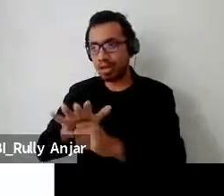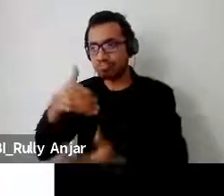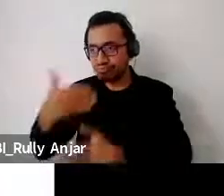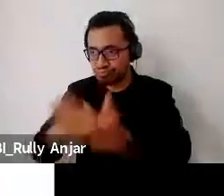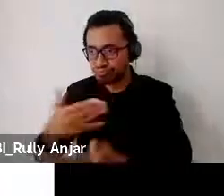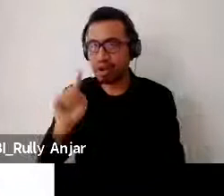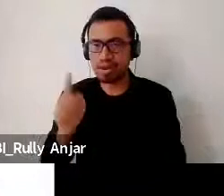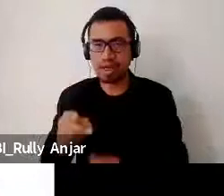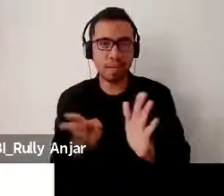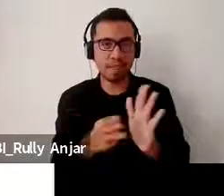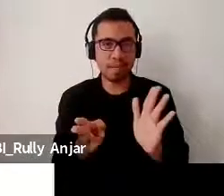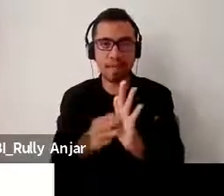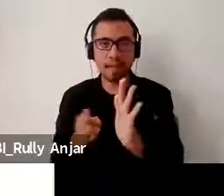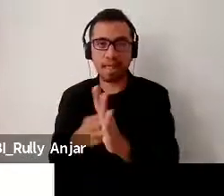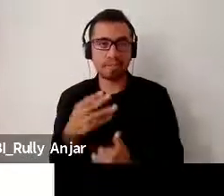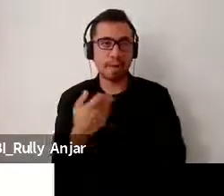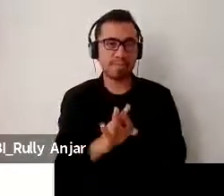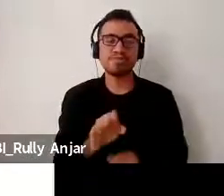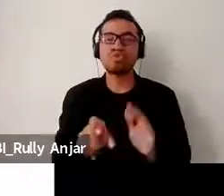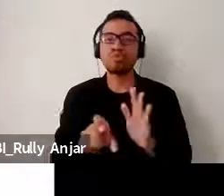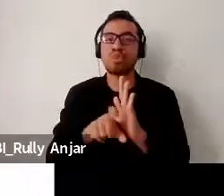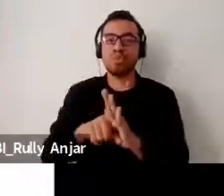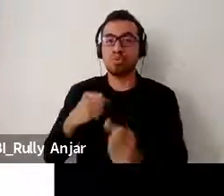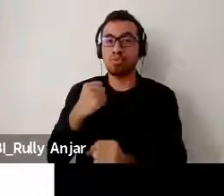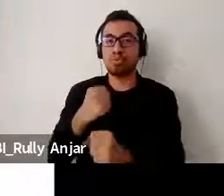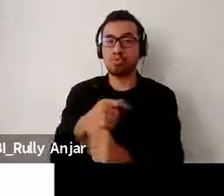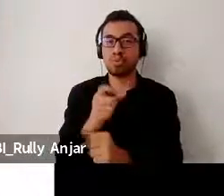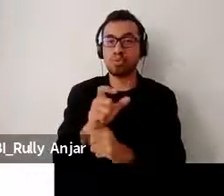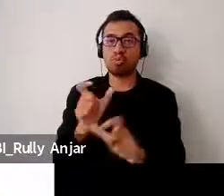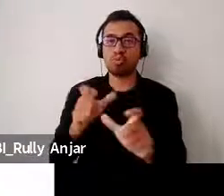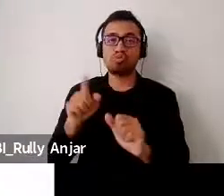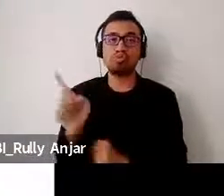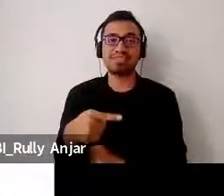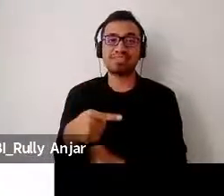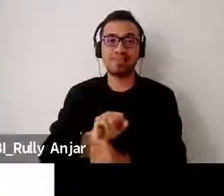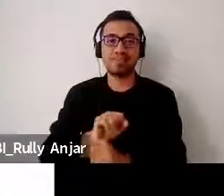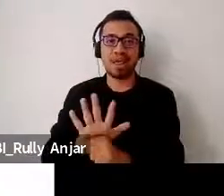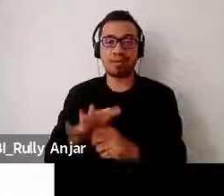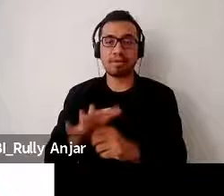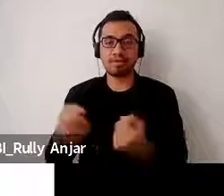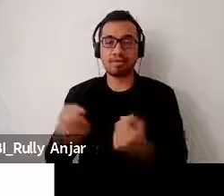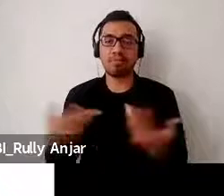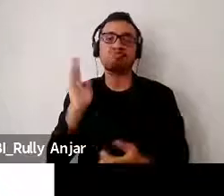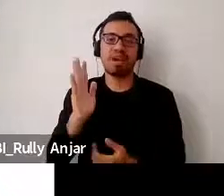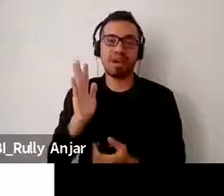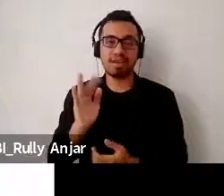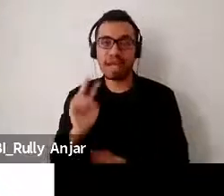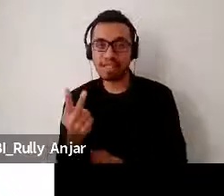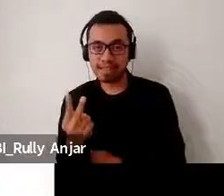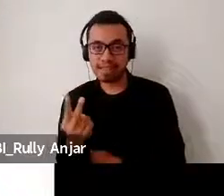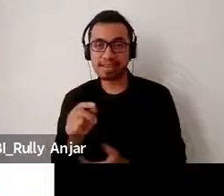Misalnya gugus tugas percepatan penanganan COVID itu kan dibubarkan, ya, diganti namanya